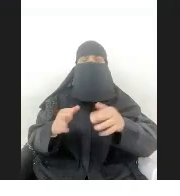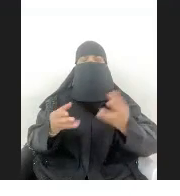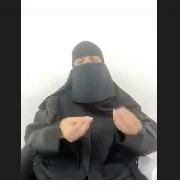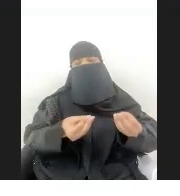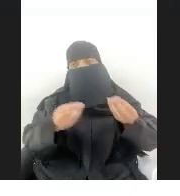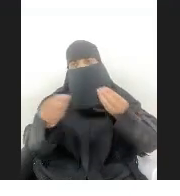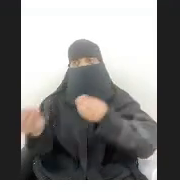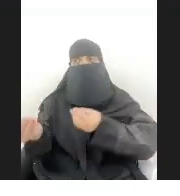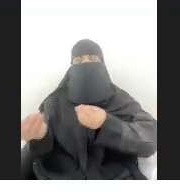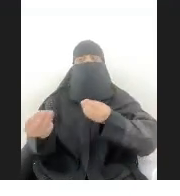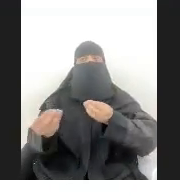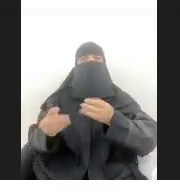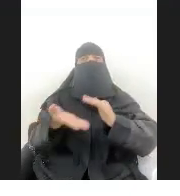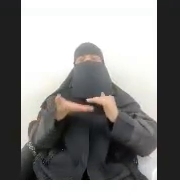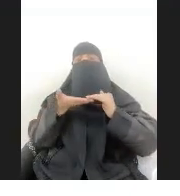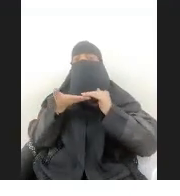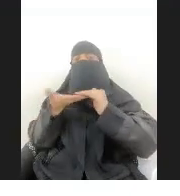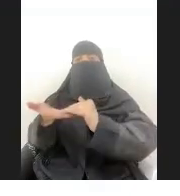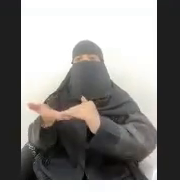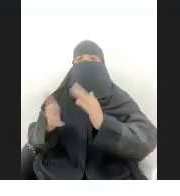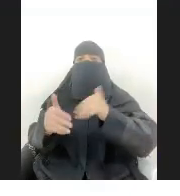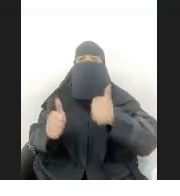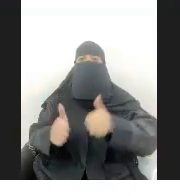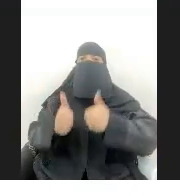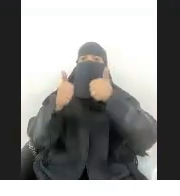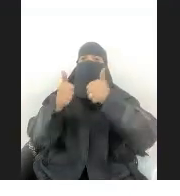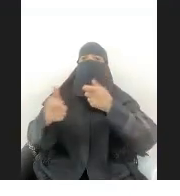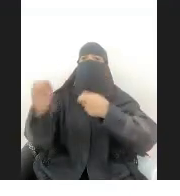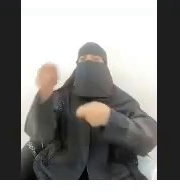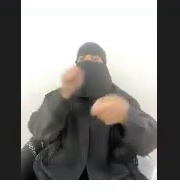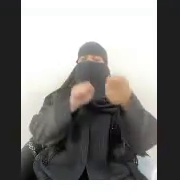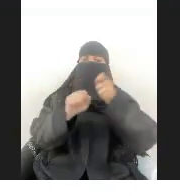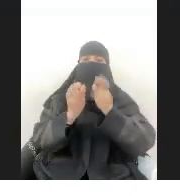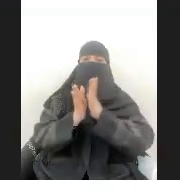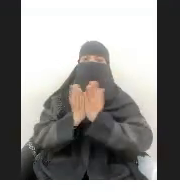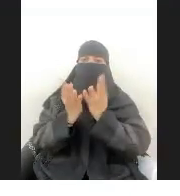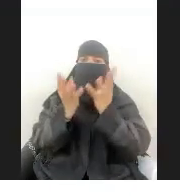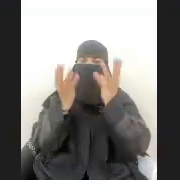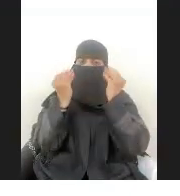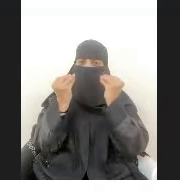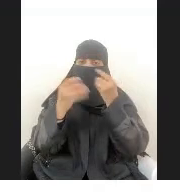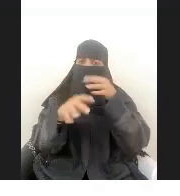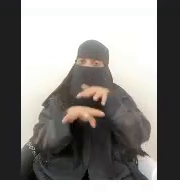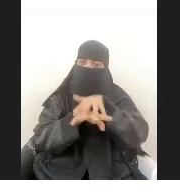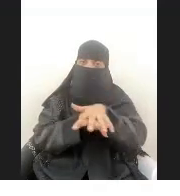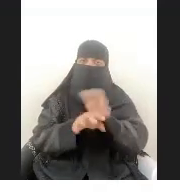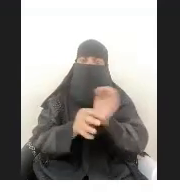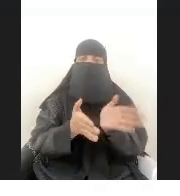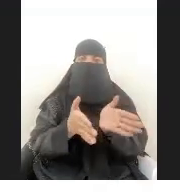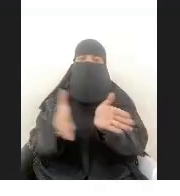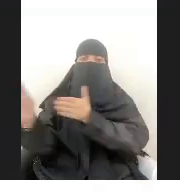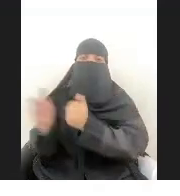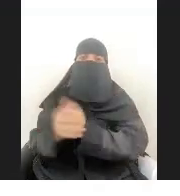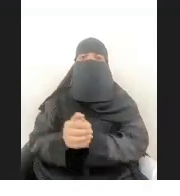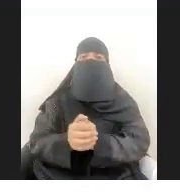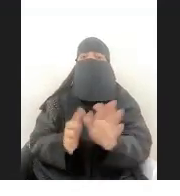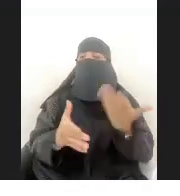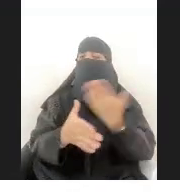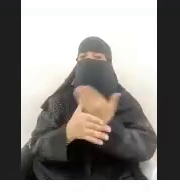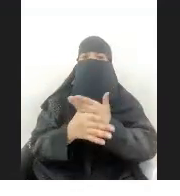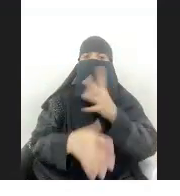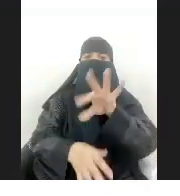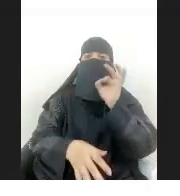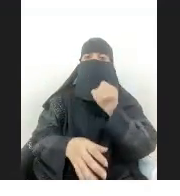عشان يساعدنا إن إحنا نقدر نصمم. طيب ليش اختيار التعلم